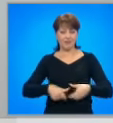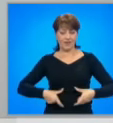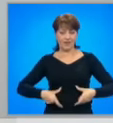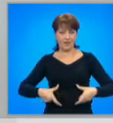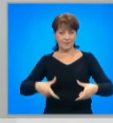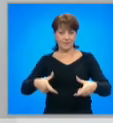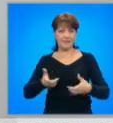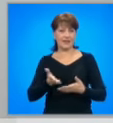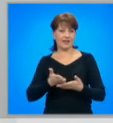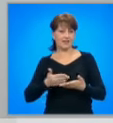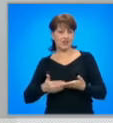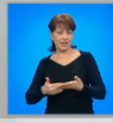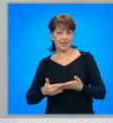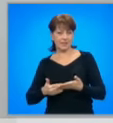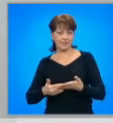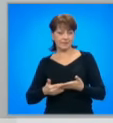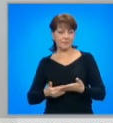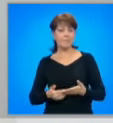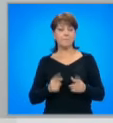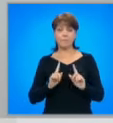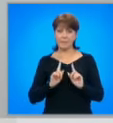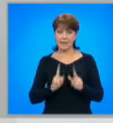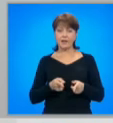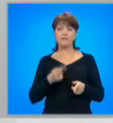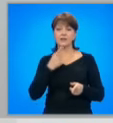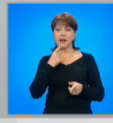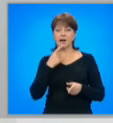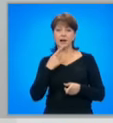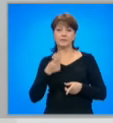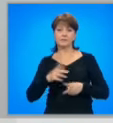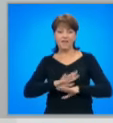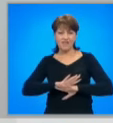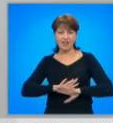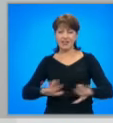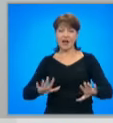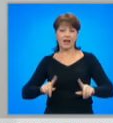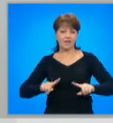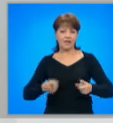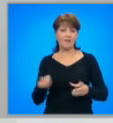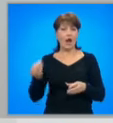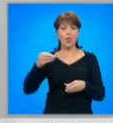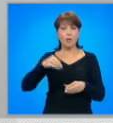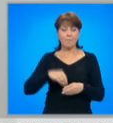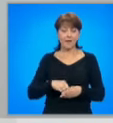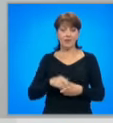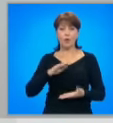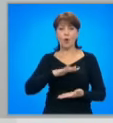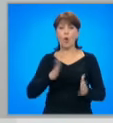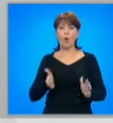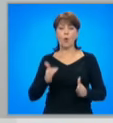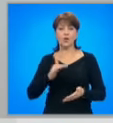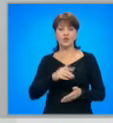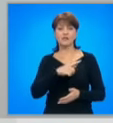коридор, особено в частта ТАП, да можем да пренасяме веднага допълнителните количества газ